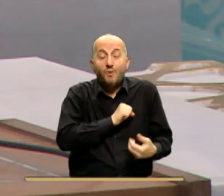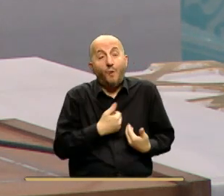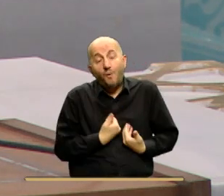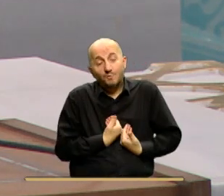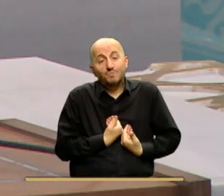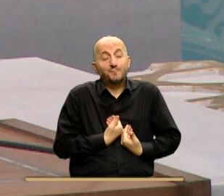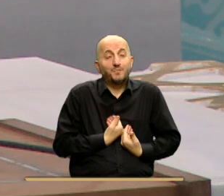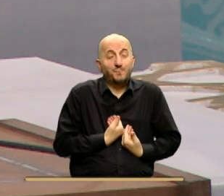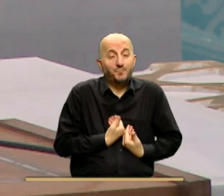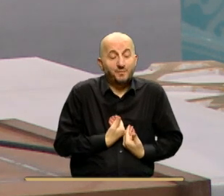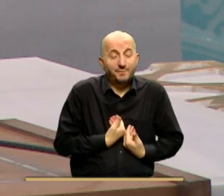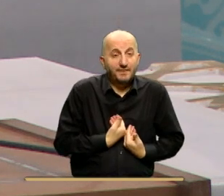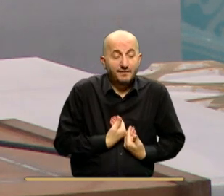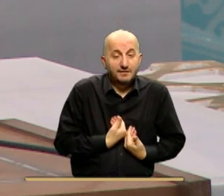korkuyorum.